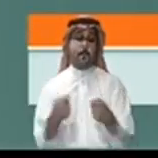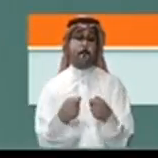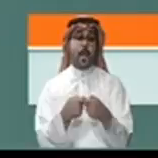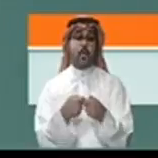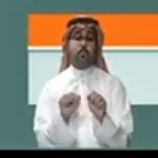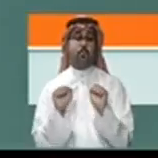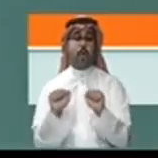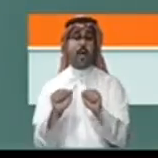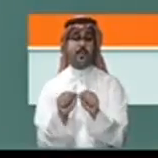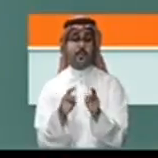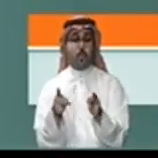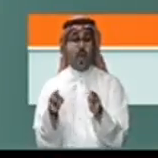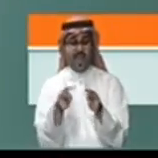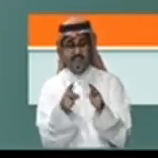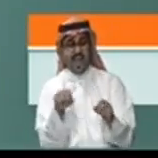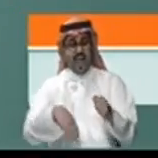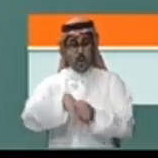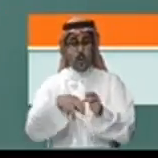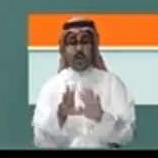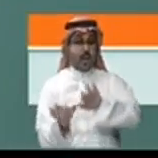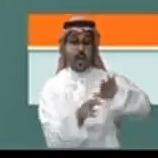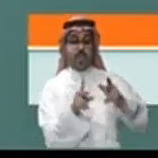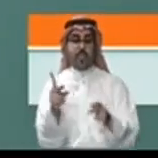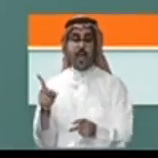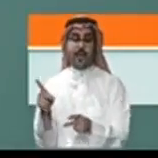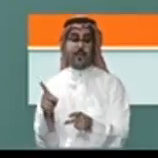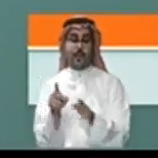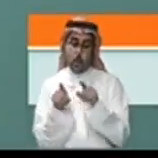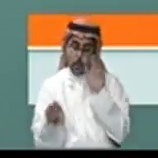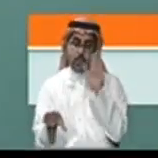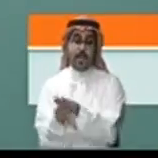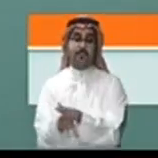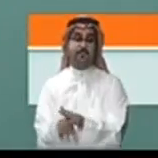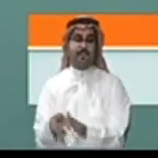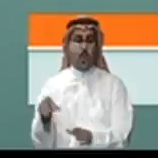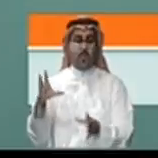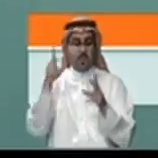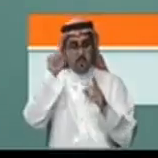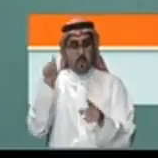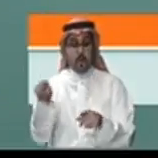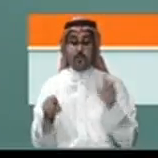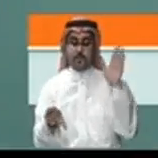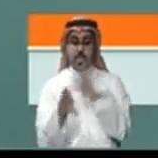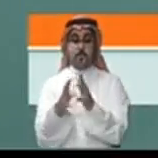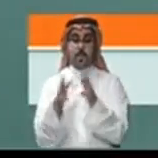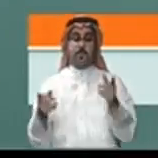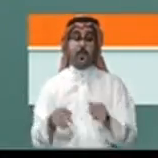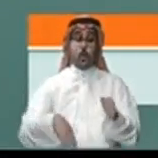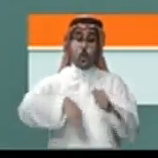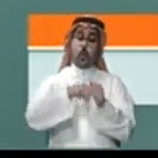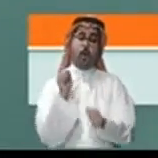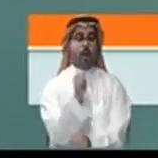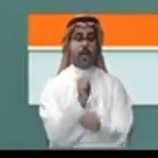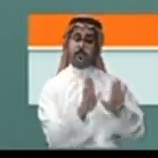للألعاب المختلفة أو التي كانت بعيدة إلى حد كبير وغير مفعلة. قبل ذلك وضع